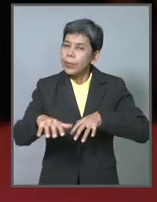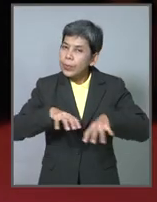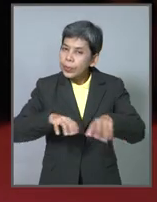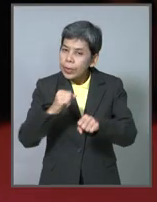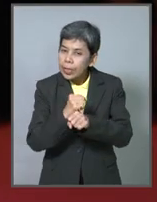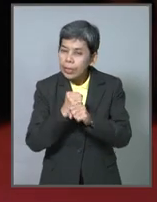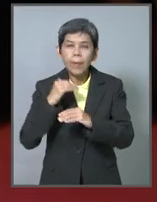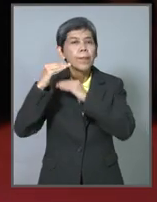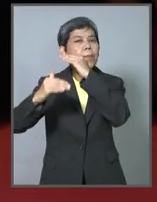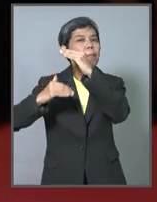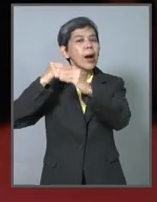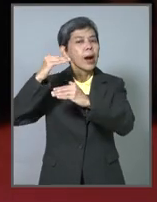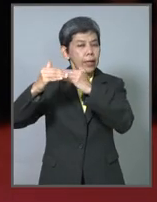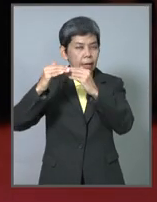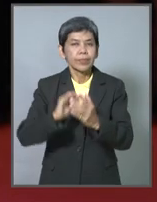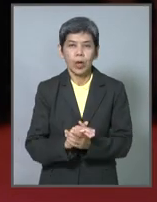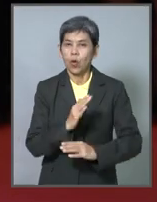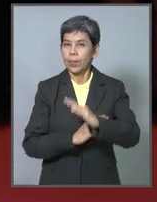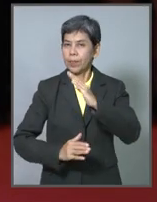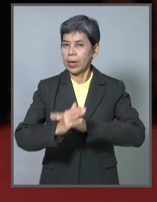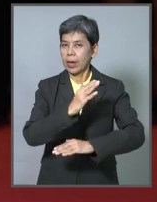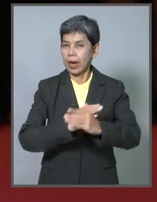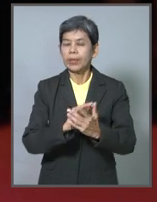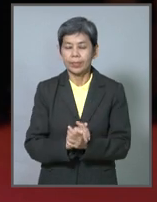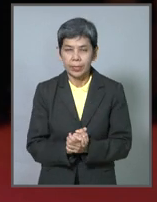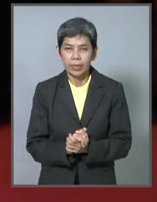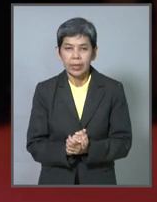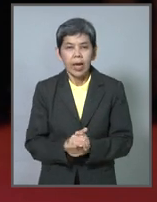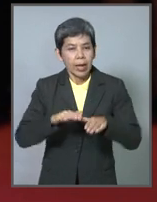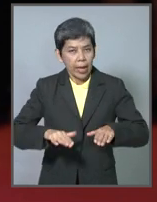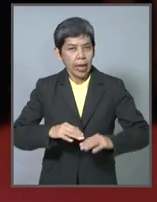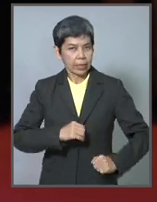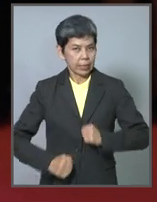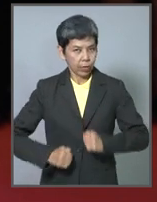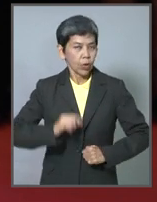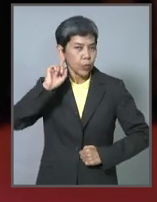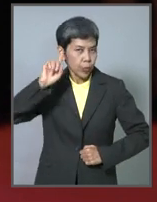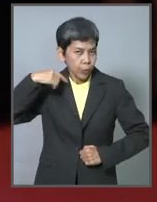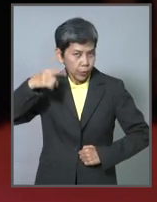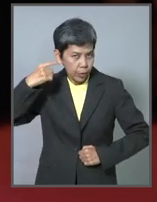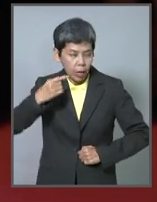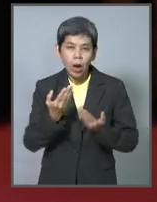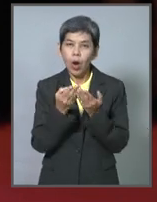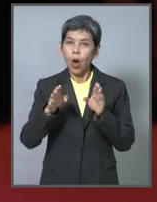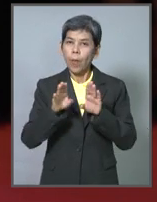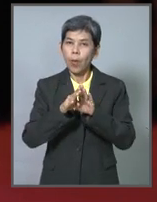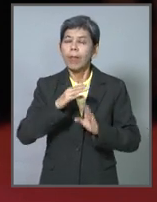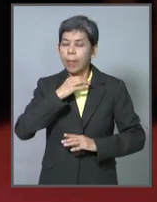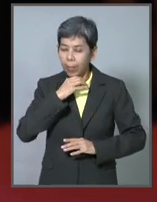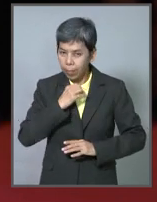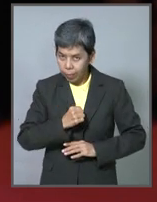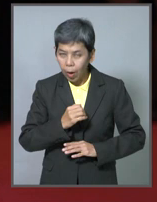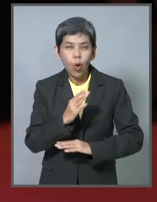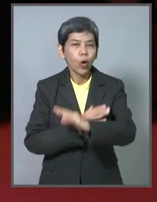เพื่อนการพัฒนาสุขภาพคนในทุกช่วงวัยไม่ว่าจะเป็นเด็กเยาวชนสตรีครอบครัวผู้สู